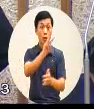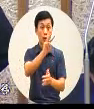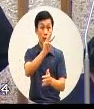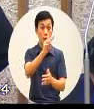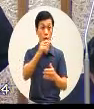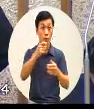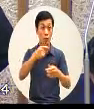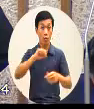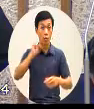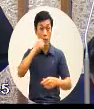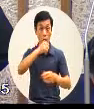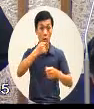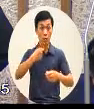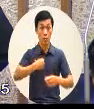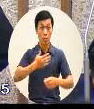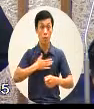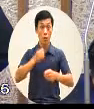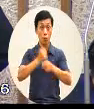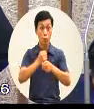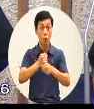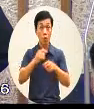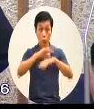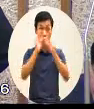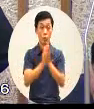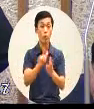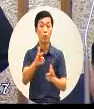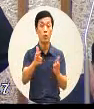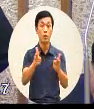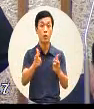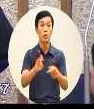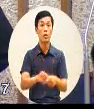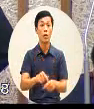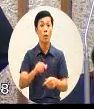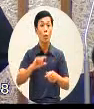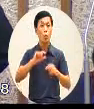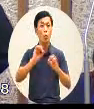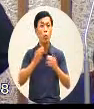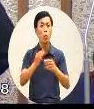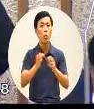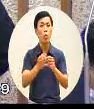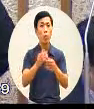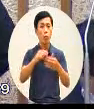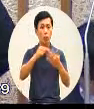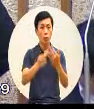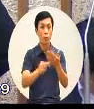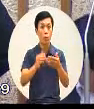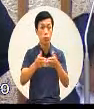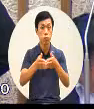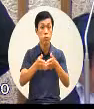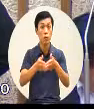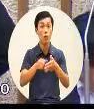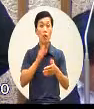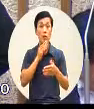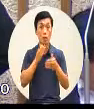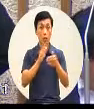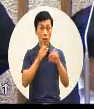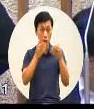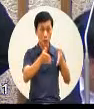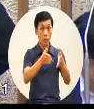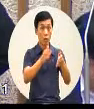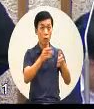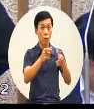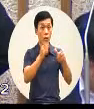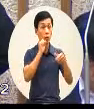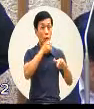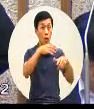国有财产化的程度。但是一时安那边点安呢？最主要的是要扶持我们国内的产业的效